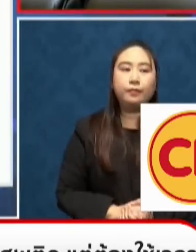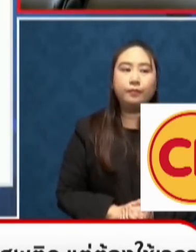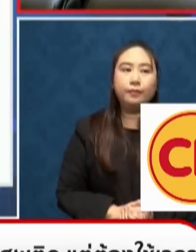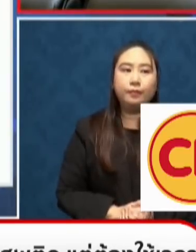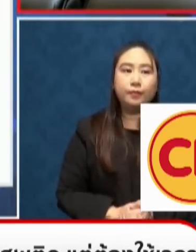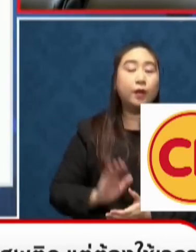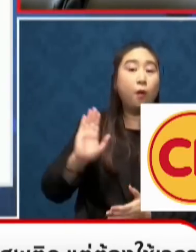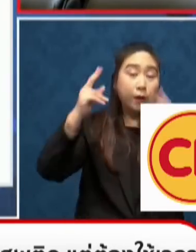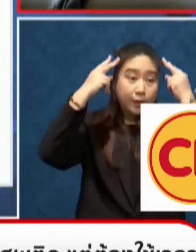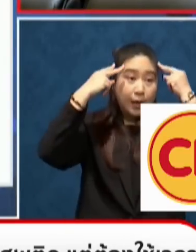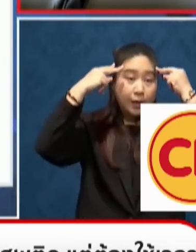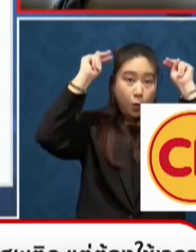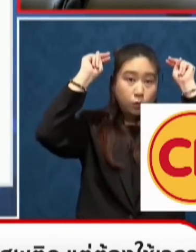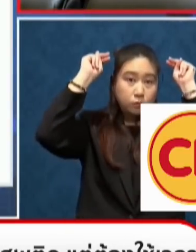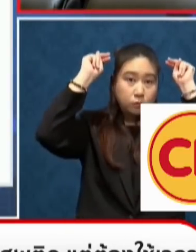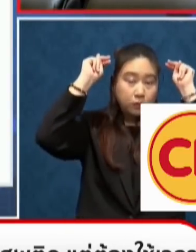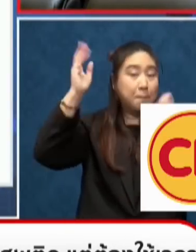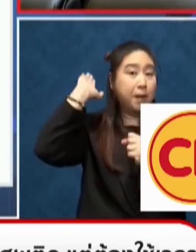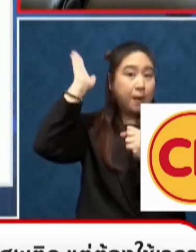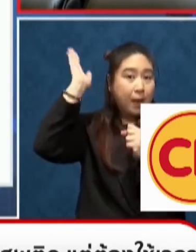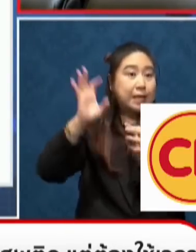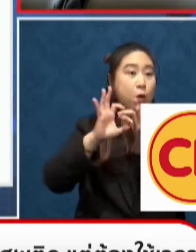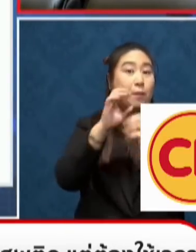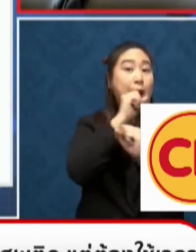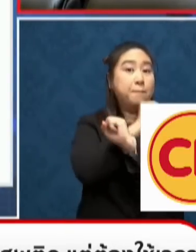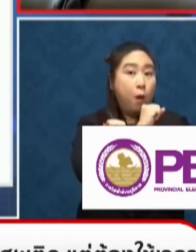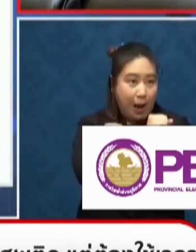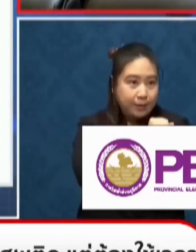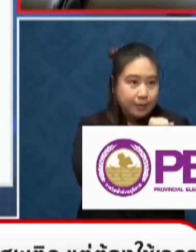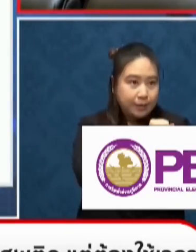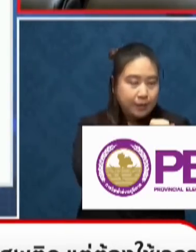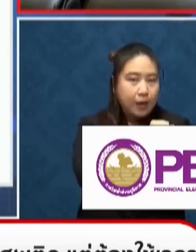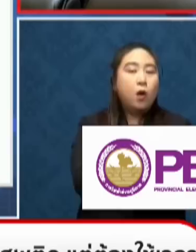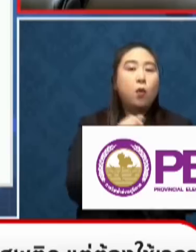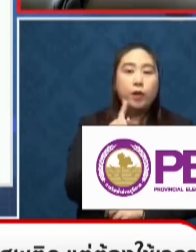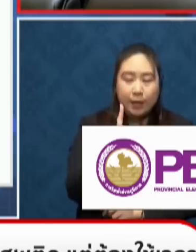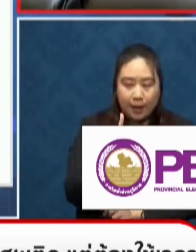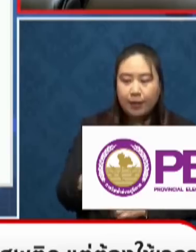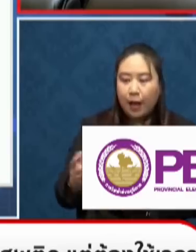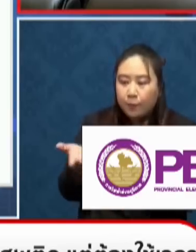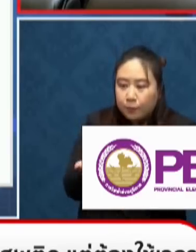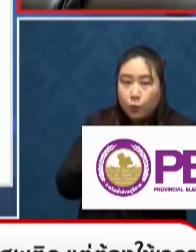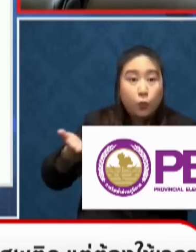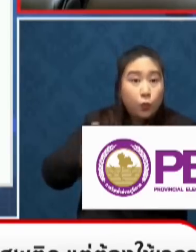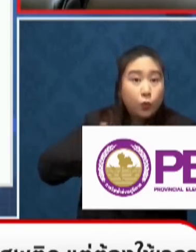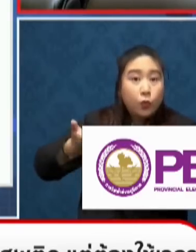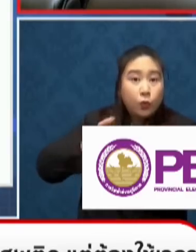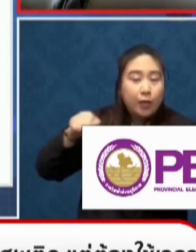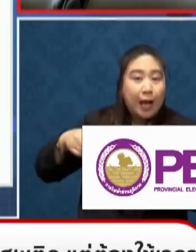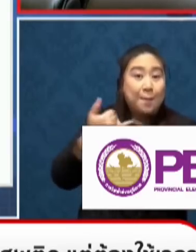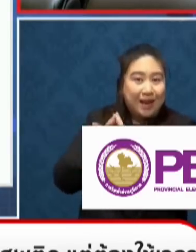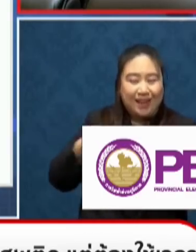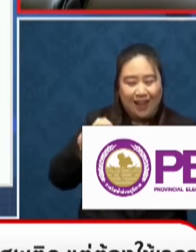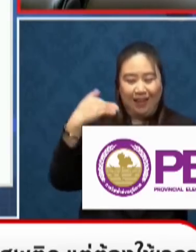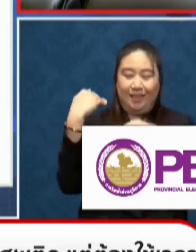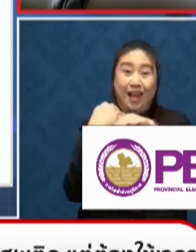ติดส่วนระดับภูมิภาคเอเชียตะวันออกเฉียงใต้แล้วก็เอเชียตะวันออกนะเมื่อปี54ใช่ไหมคะอาจจะเป็นปี